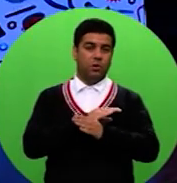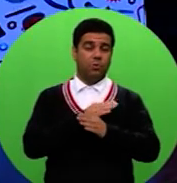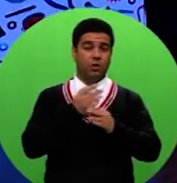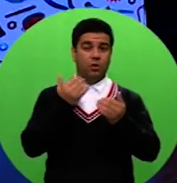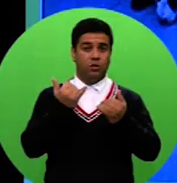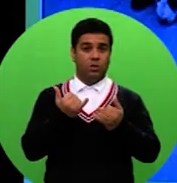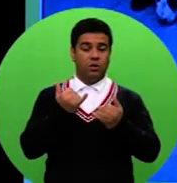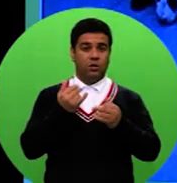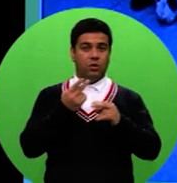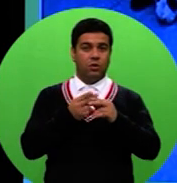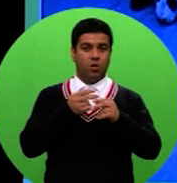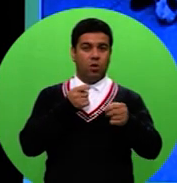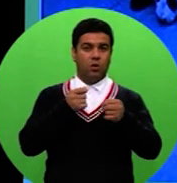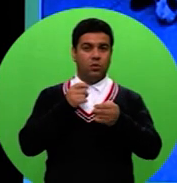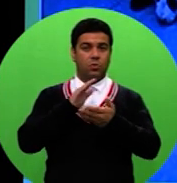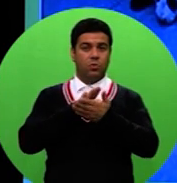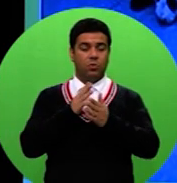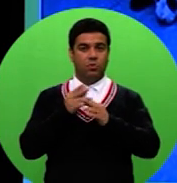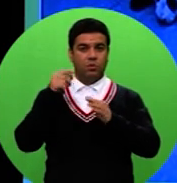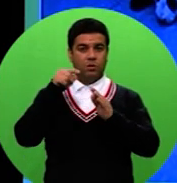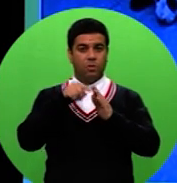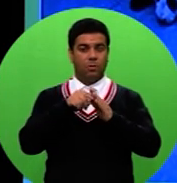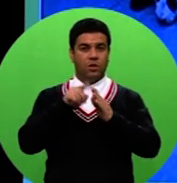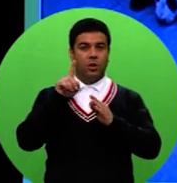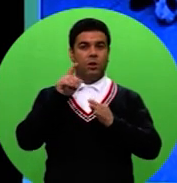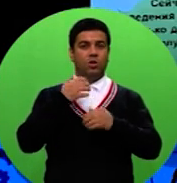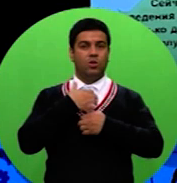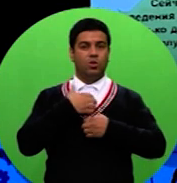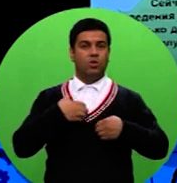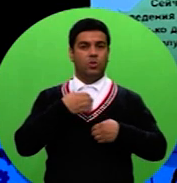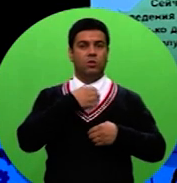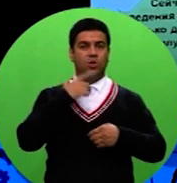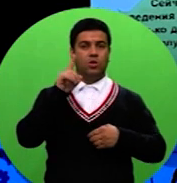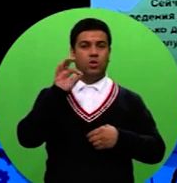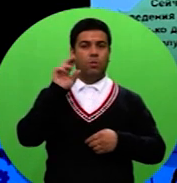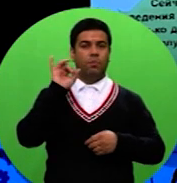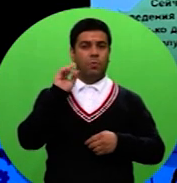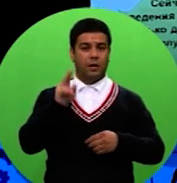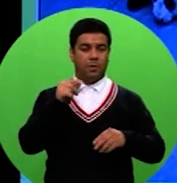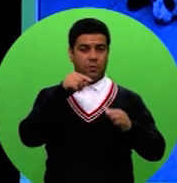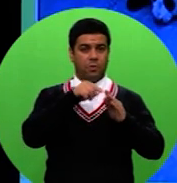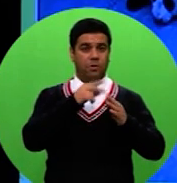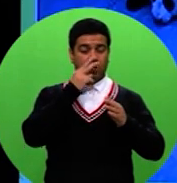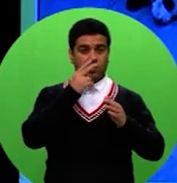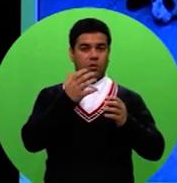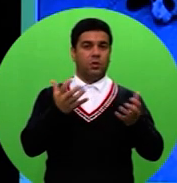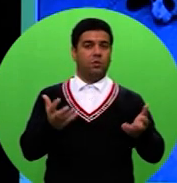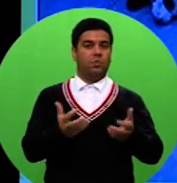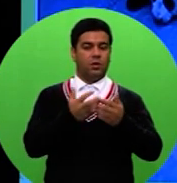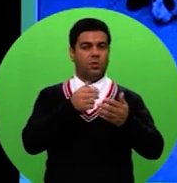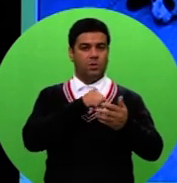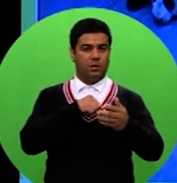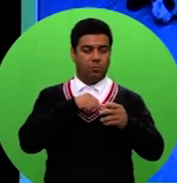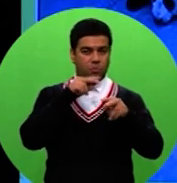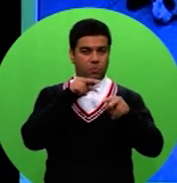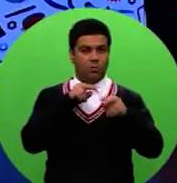сожалению, погибает. Но сейчас организованы питомники, зоопарки, в которых пополняют популяцию панд,